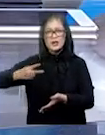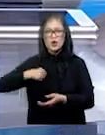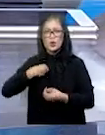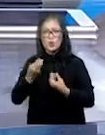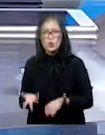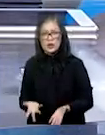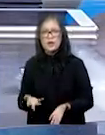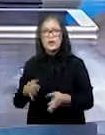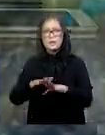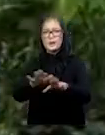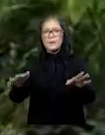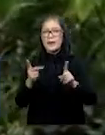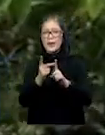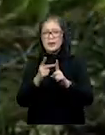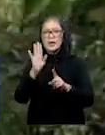sekolah.